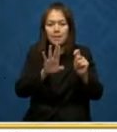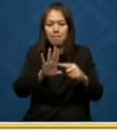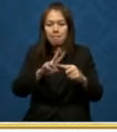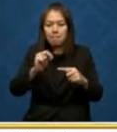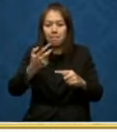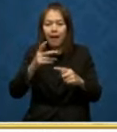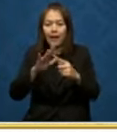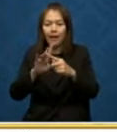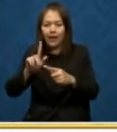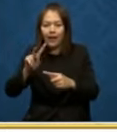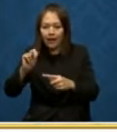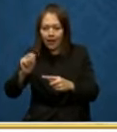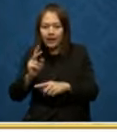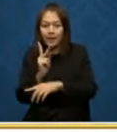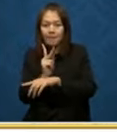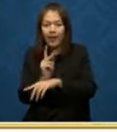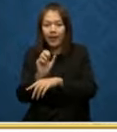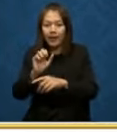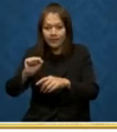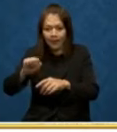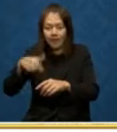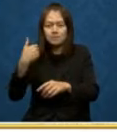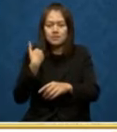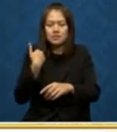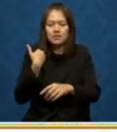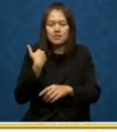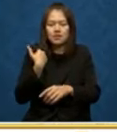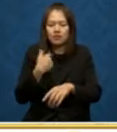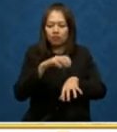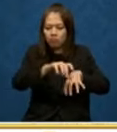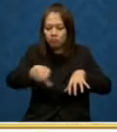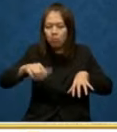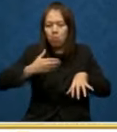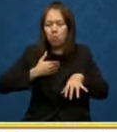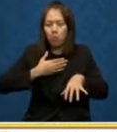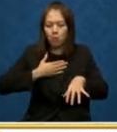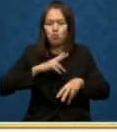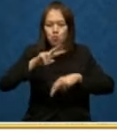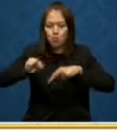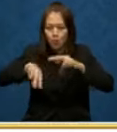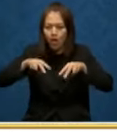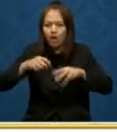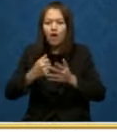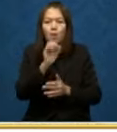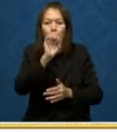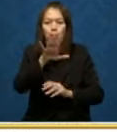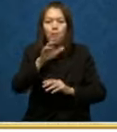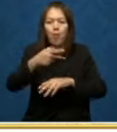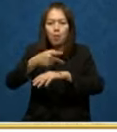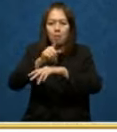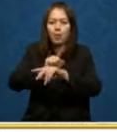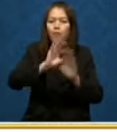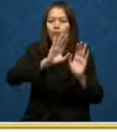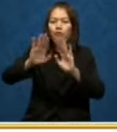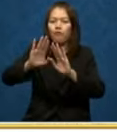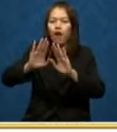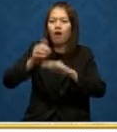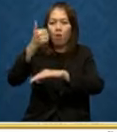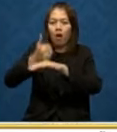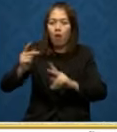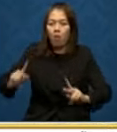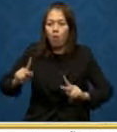อำเภอกำแพงแสนในตำบลสระพัฒนาและตำบลห้วยม่วงนะครับซึ่งเป็นเขตพื้นที่ของผมครับผมจึงขอเรียนท่านประธานผ่านไปยังท่านรัฐมนตรีว่าการ